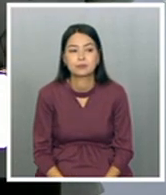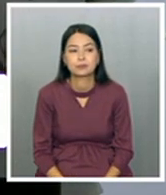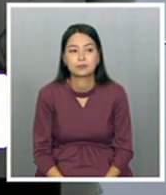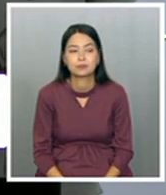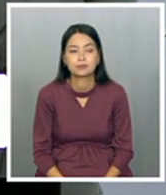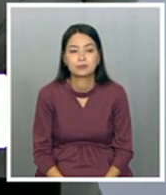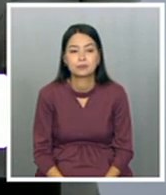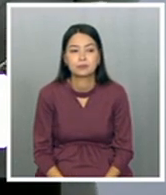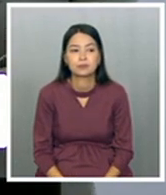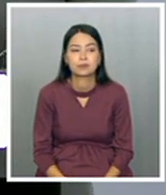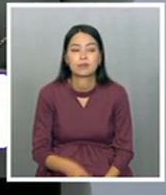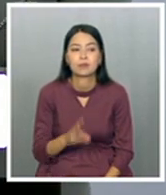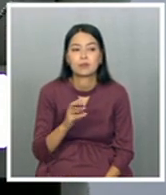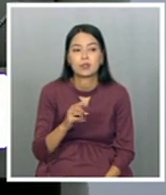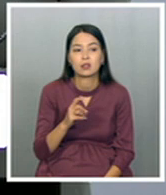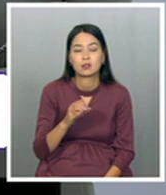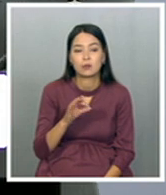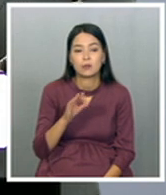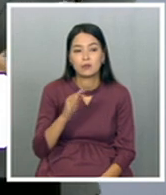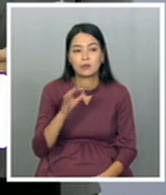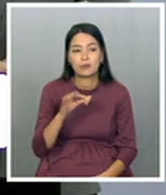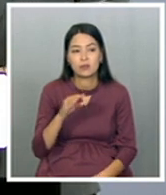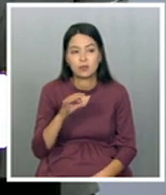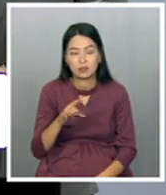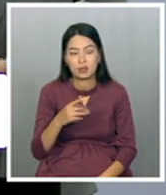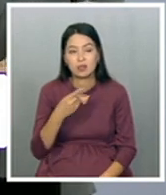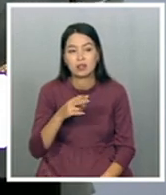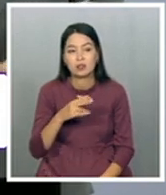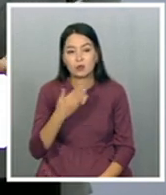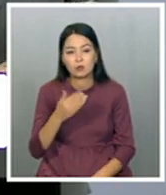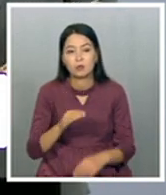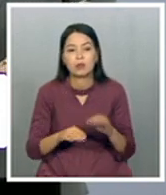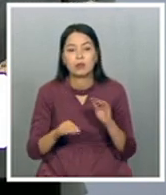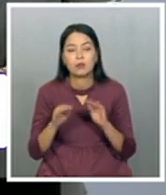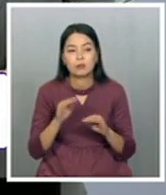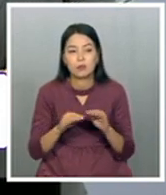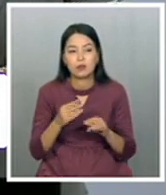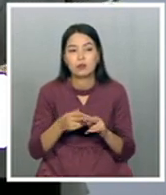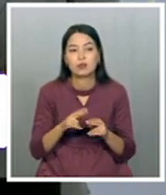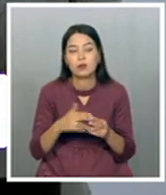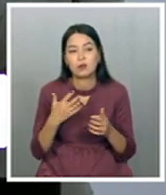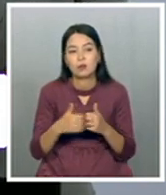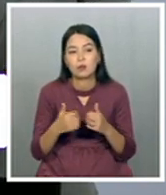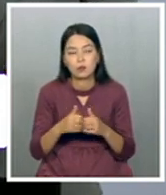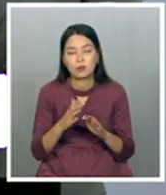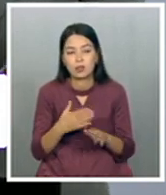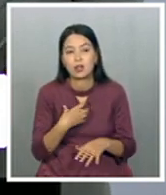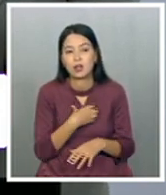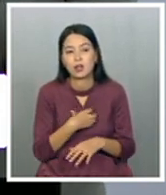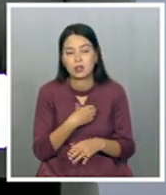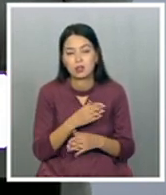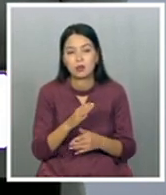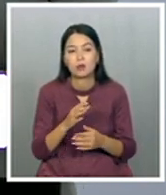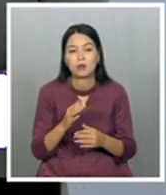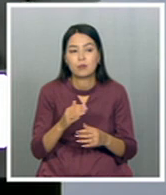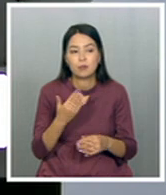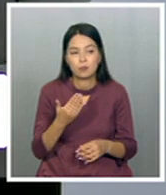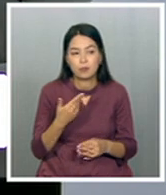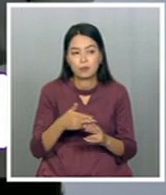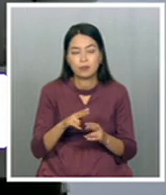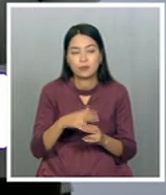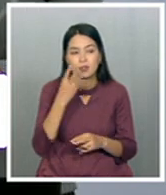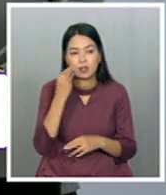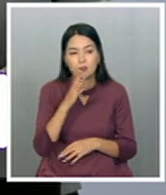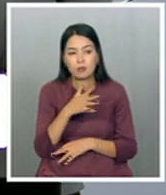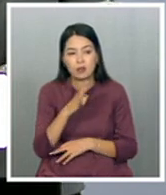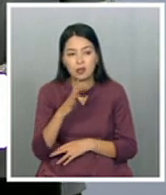Ал мезофиттер. Мезофиттер деп тұрғанымыз, ылғалдылығы орташа мөлшерді қажет ететін өсімдіктер. Оларға алма ағашы,